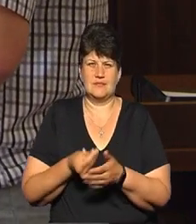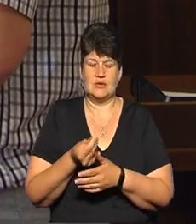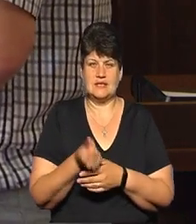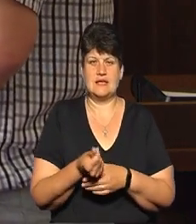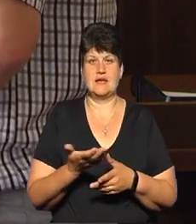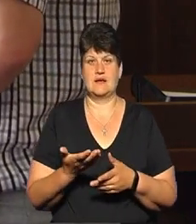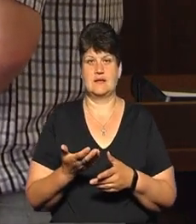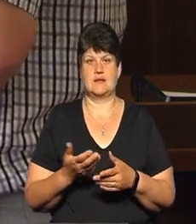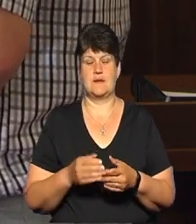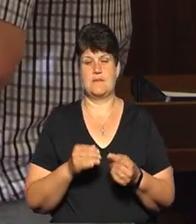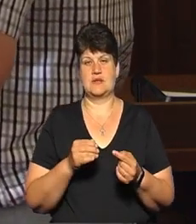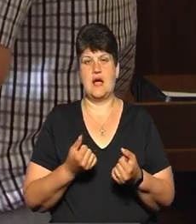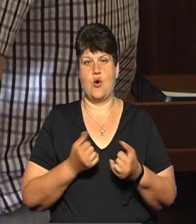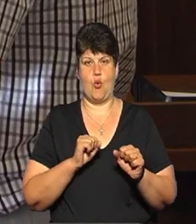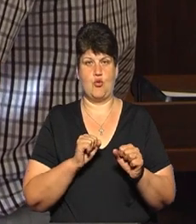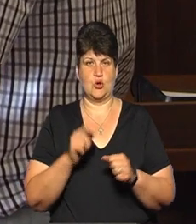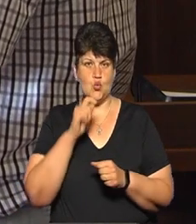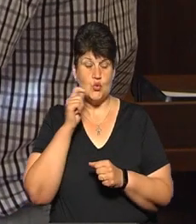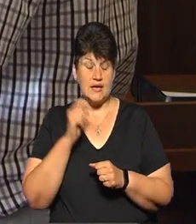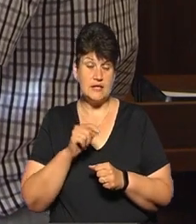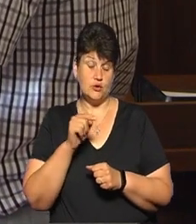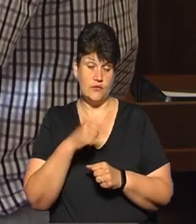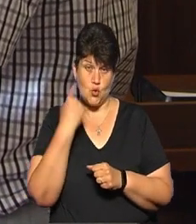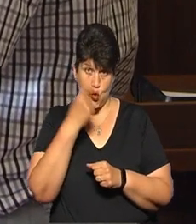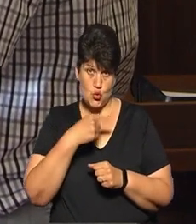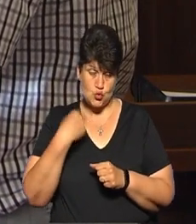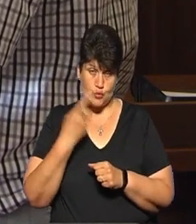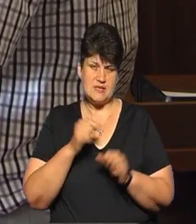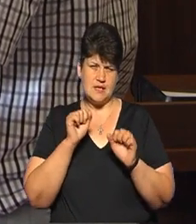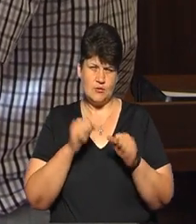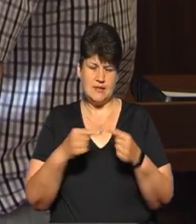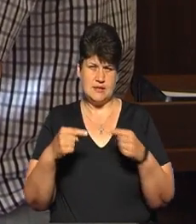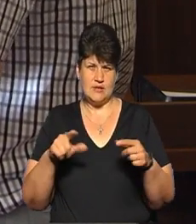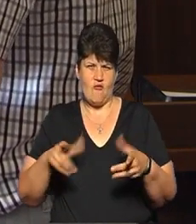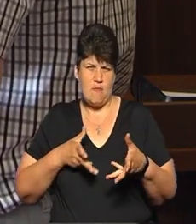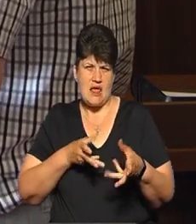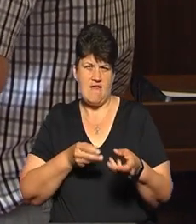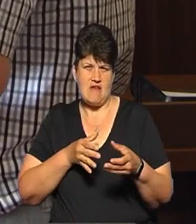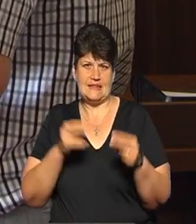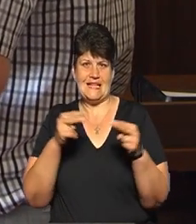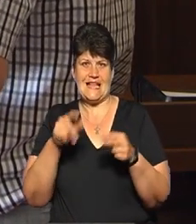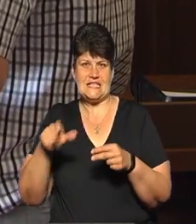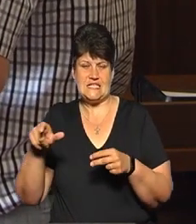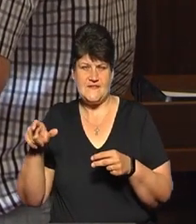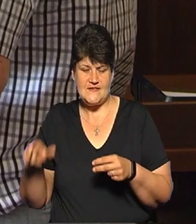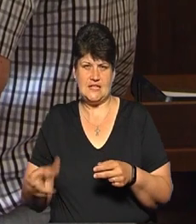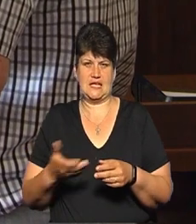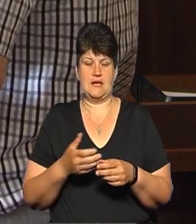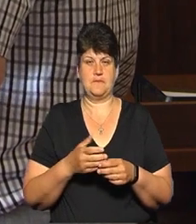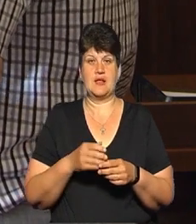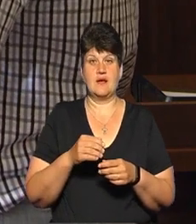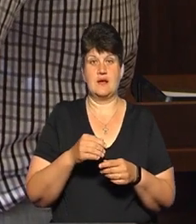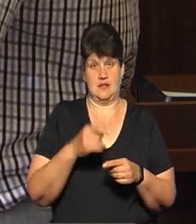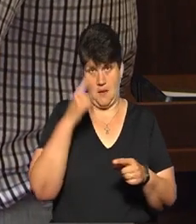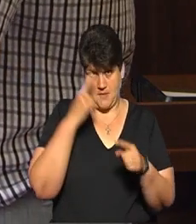Збройних сил України. А відтак він як особисто, так і через третіх осіб може незаконно впливати на свідки та підозрюваного Козака Івана Васильовича, який його братом,